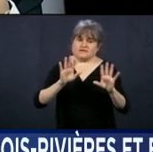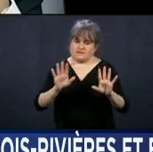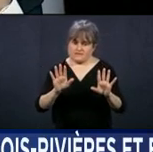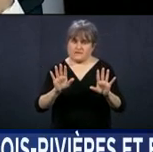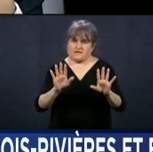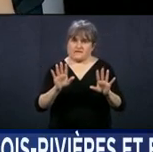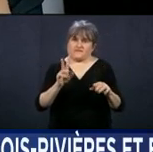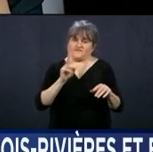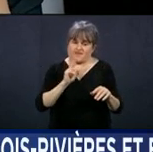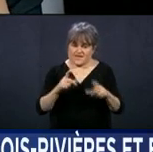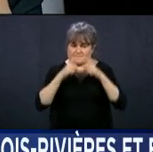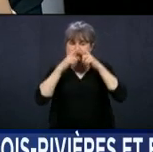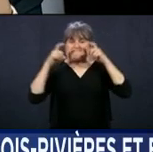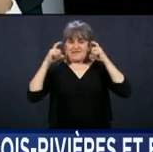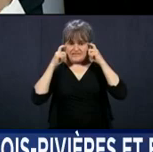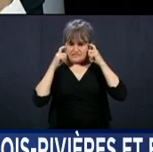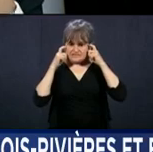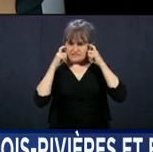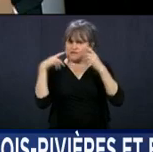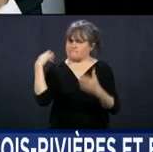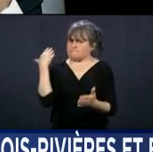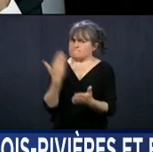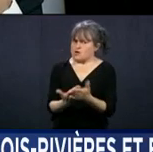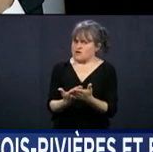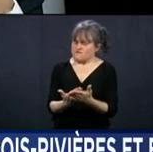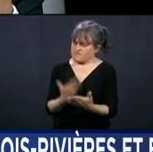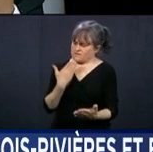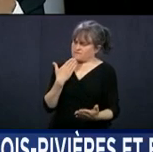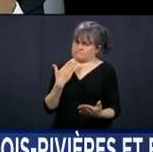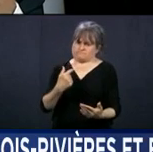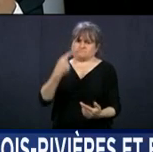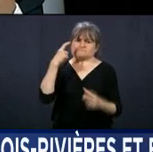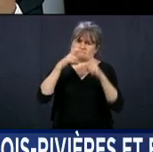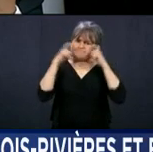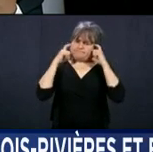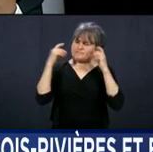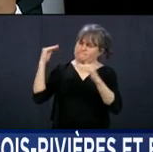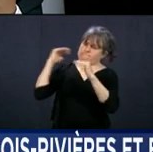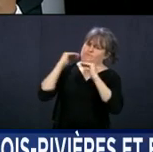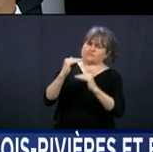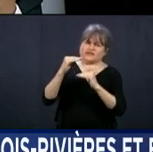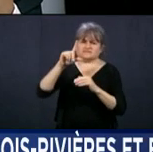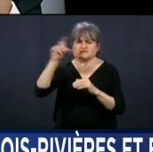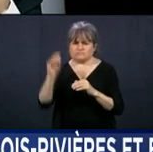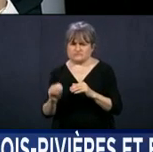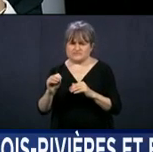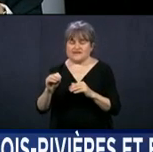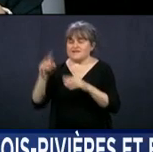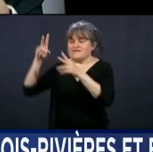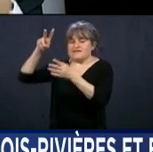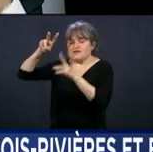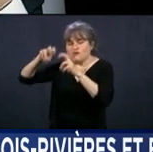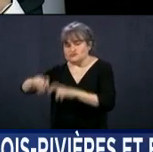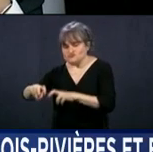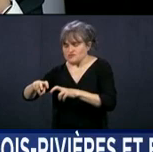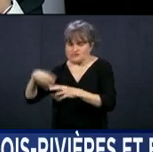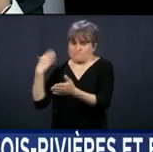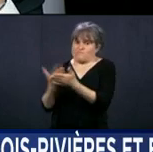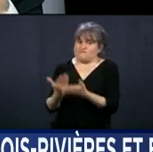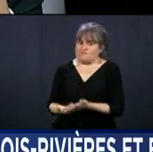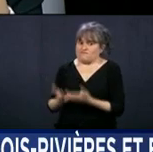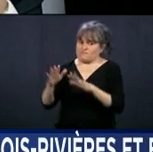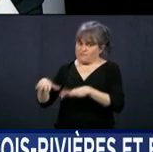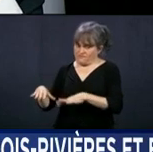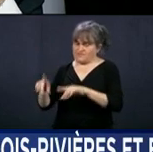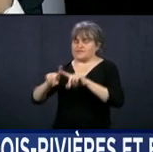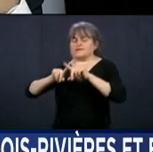maintenant, dans le contexte où les gens, quand ils vont le porter, ça va faire partie de l'étiquette respiratoire. C'est pas nécessairement pour les protéger, eux, mais